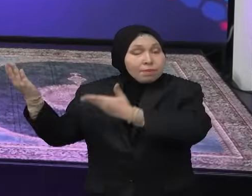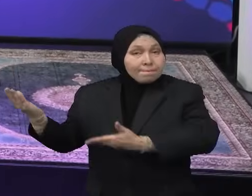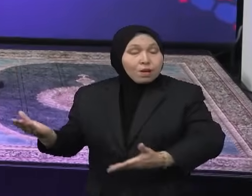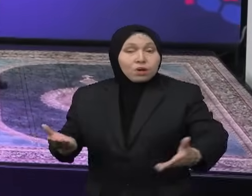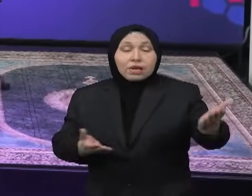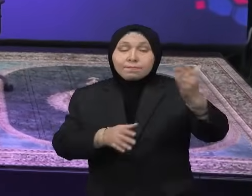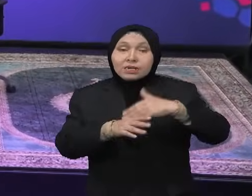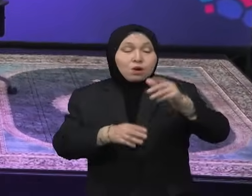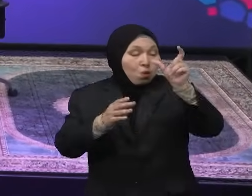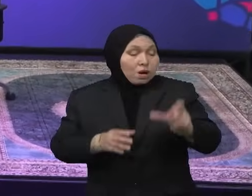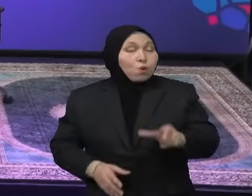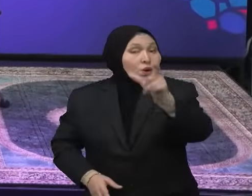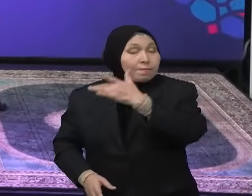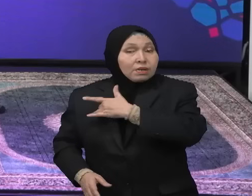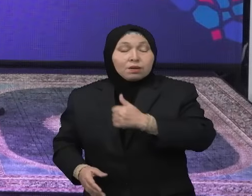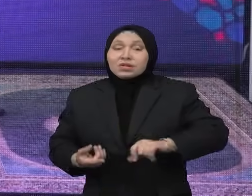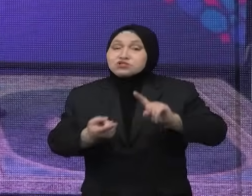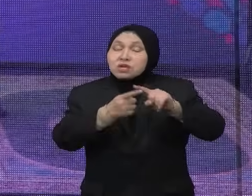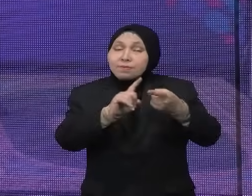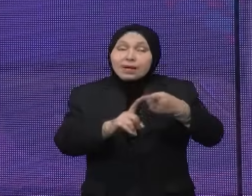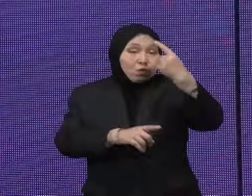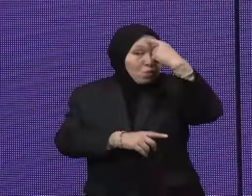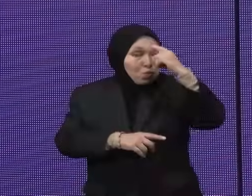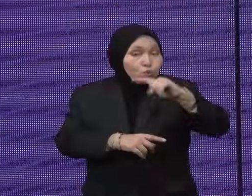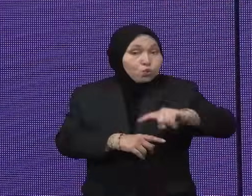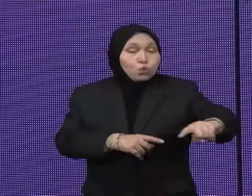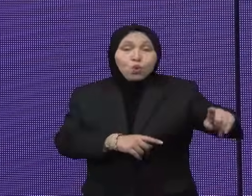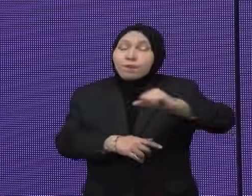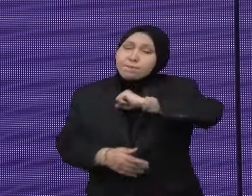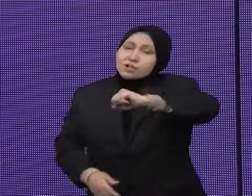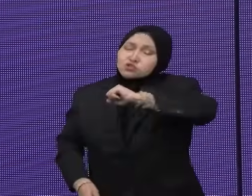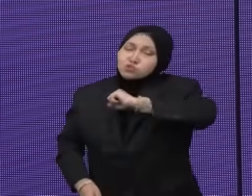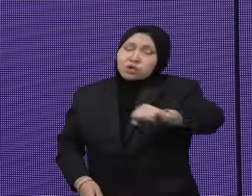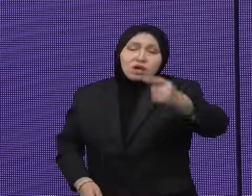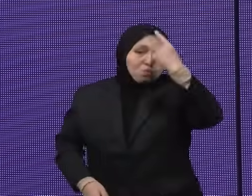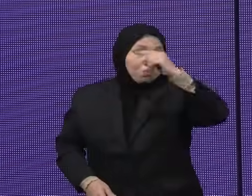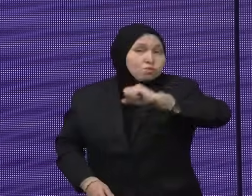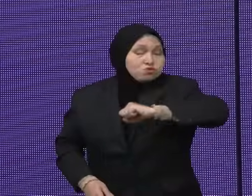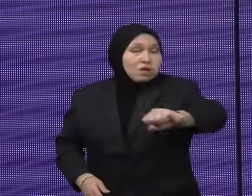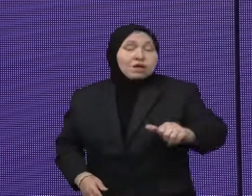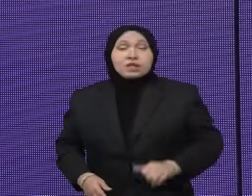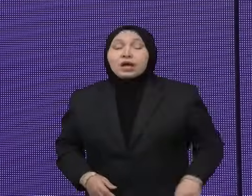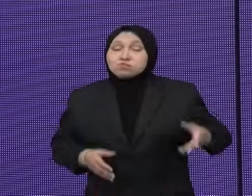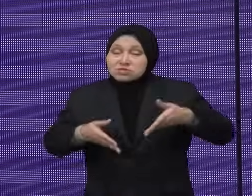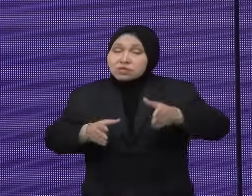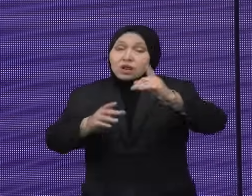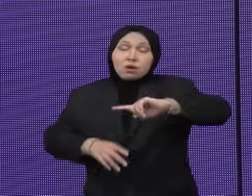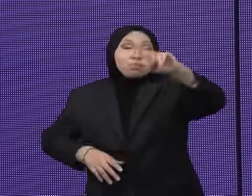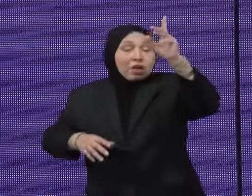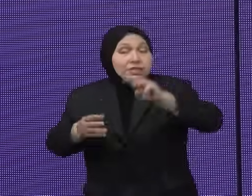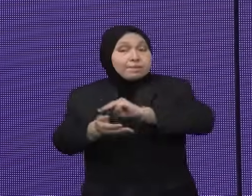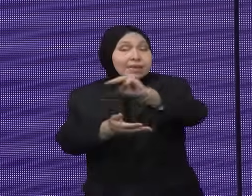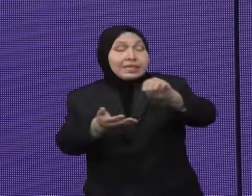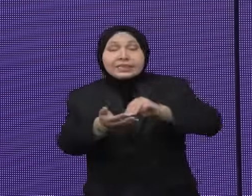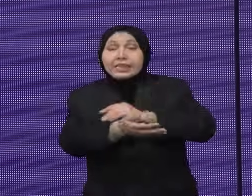kepada orang-orang yang beriman, pada para sahabat, untuk memperjuangkan, untuk berjuang fi sabilillah di medan perang.